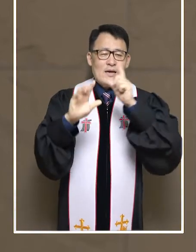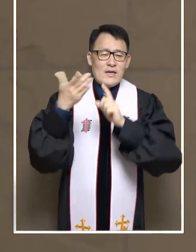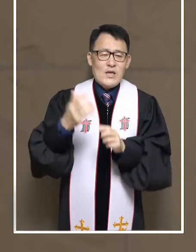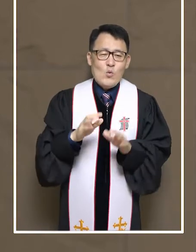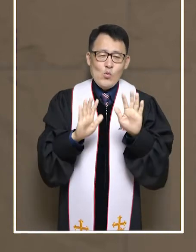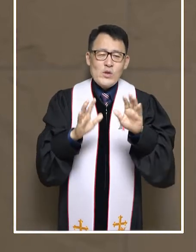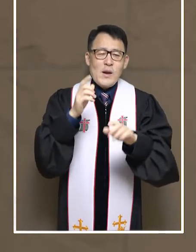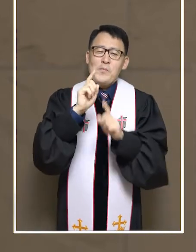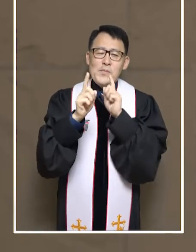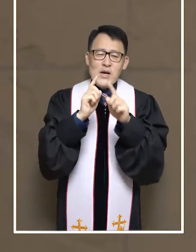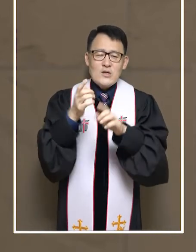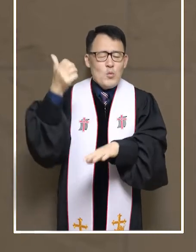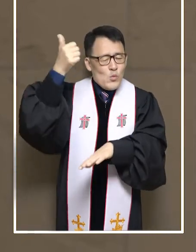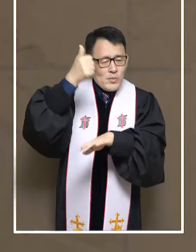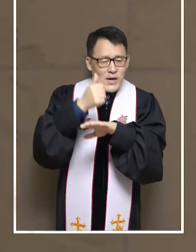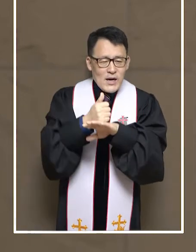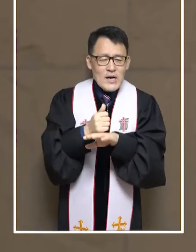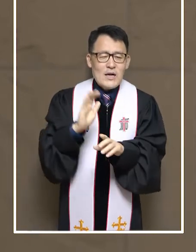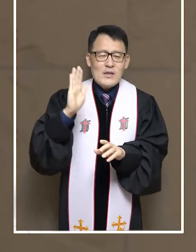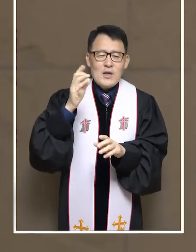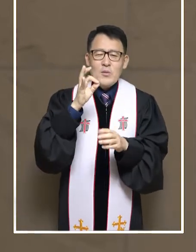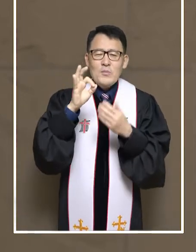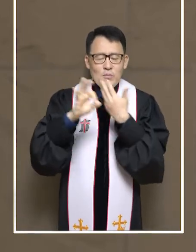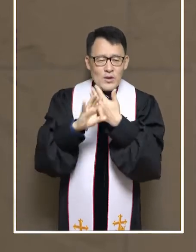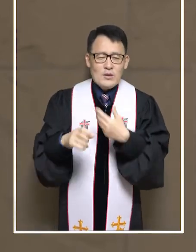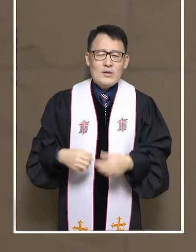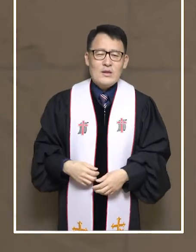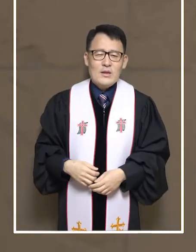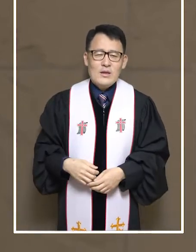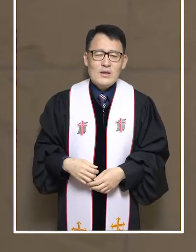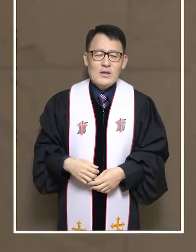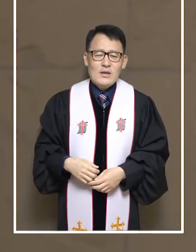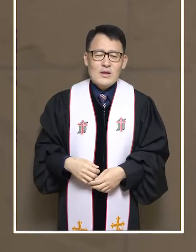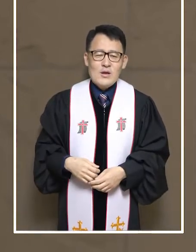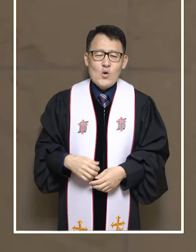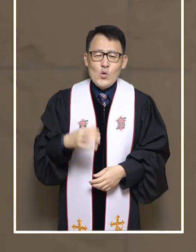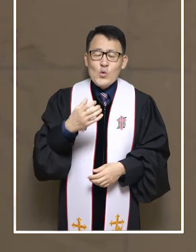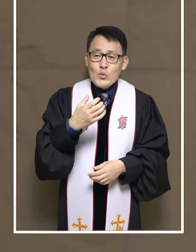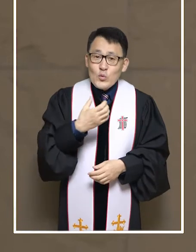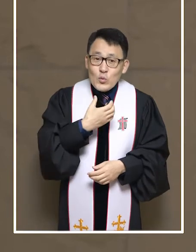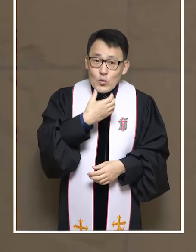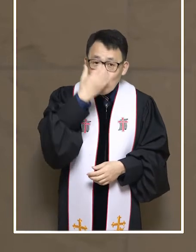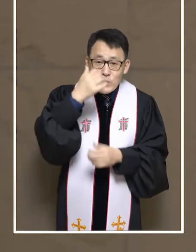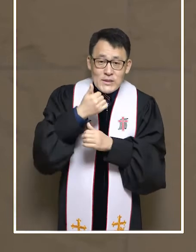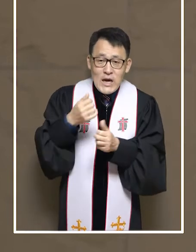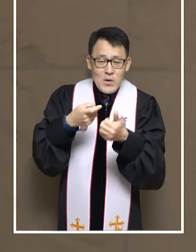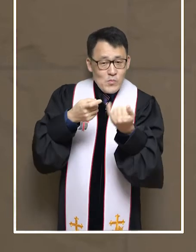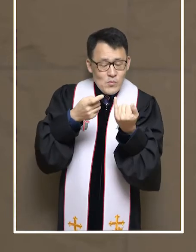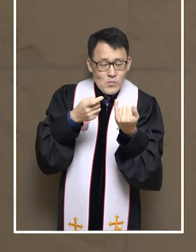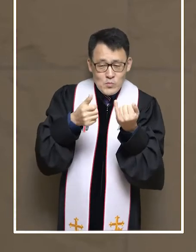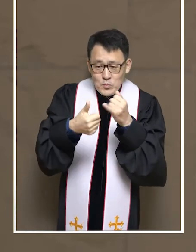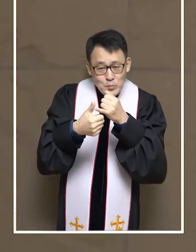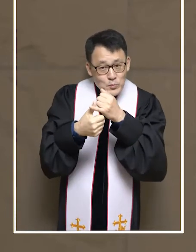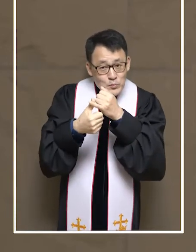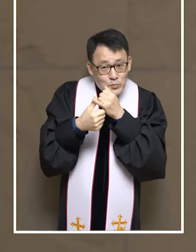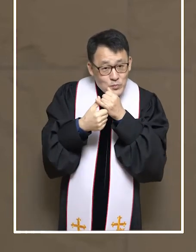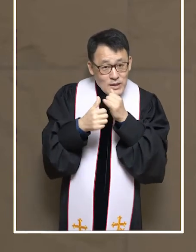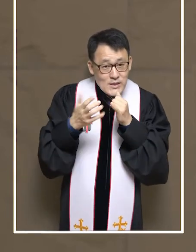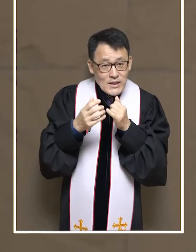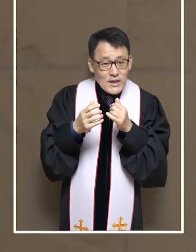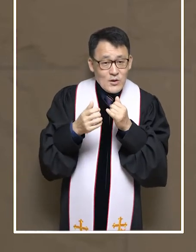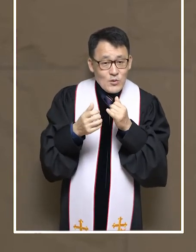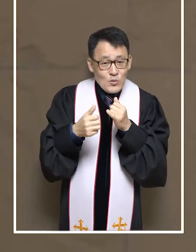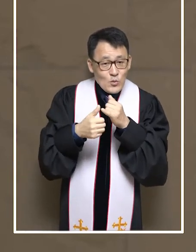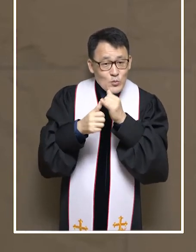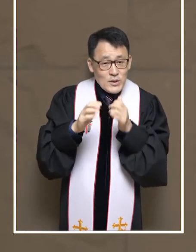성도답게 살아야 됩니다. 오늘 말씀의 후반부에 가면 보디발의 아내가 이 요셉을 유혹하는 이야기가